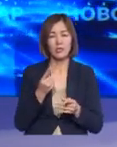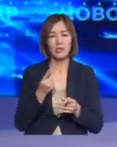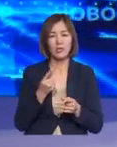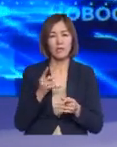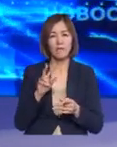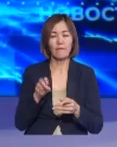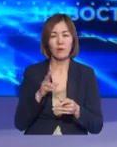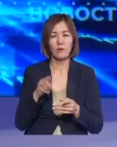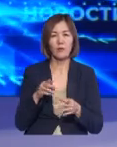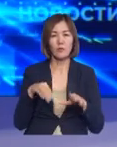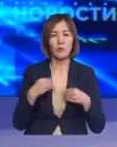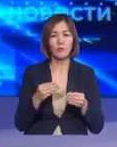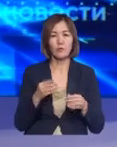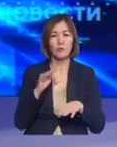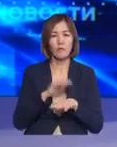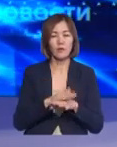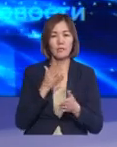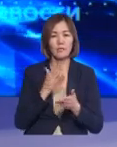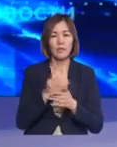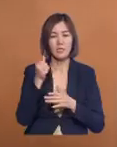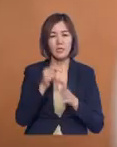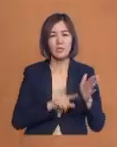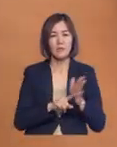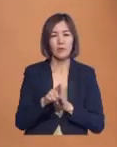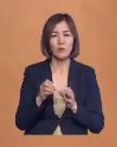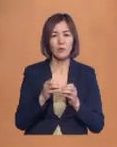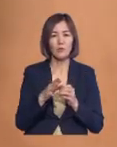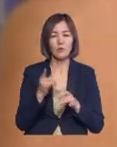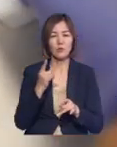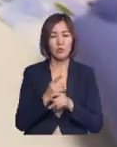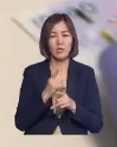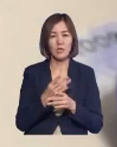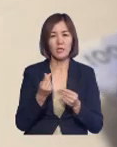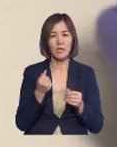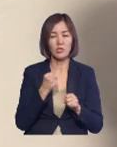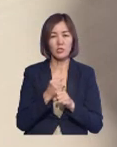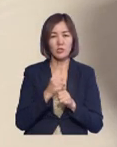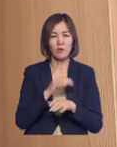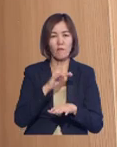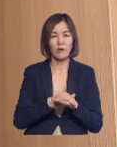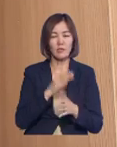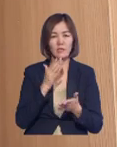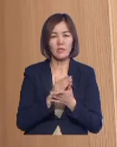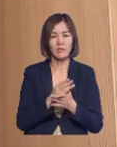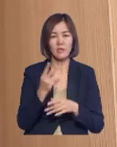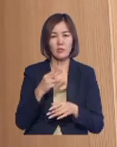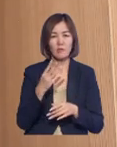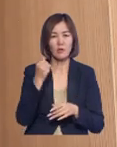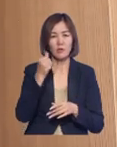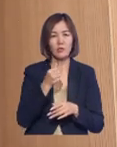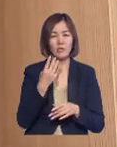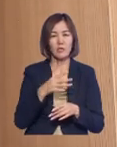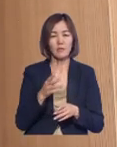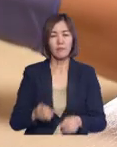жиілеп кеткені туралы хабарлайды. Жыл басынан бері ел аумағында 13 жалған ақша жасау фактісі анықталған. 2023 жылы